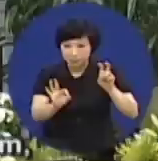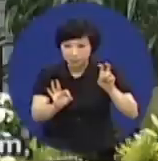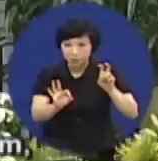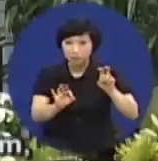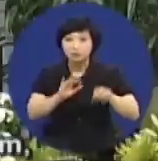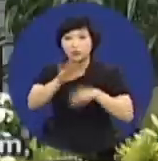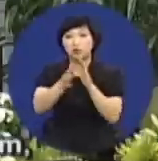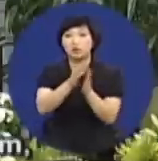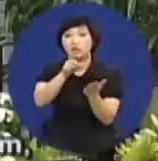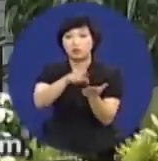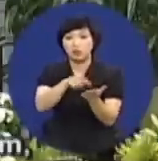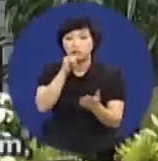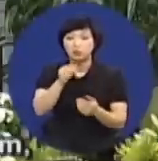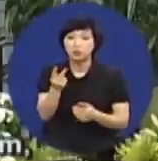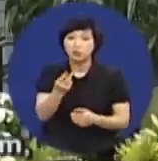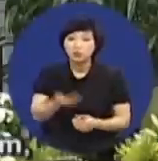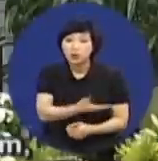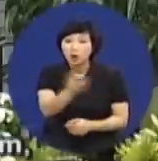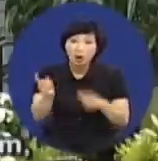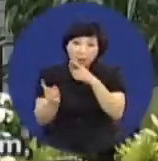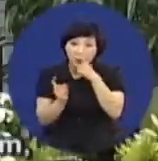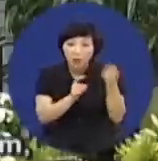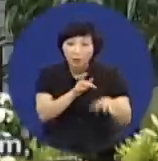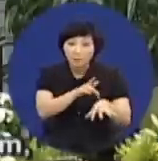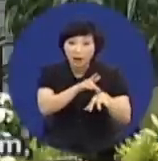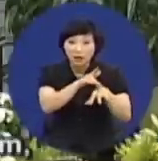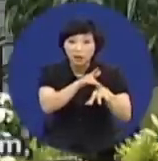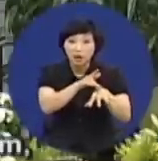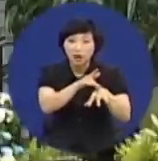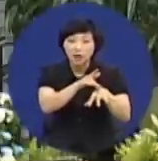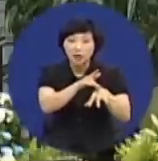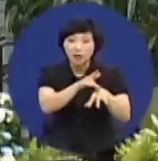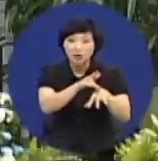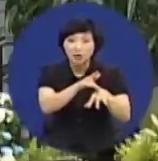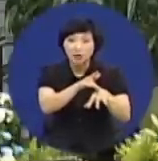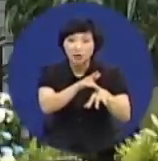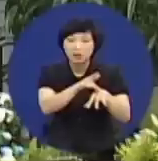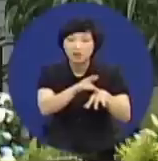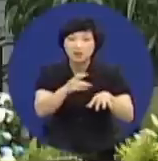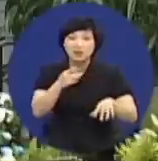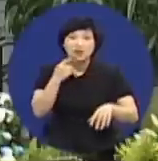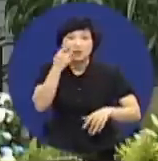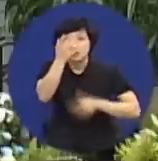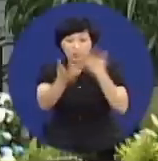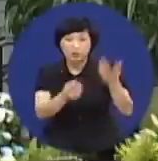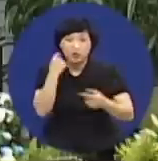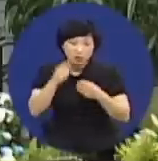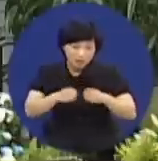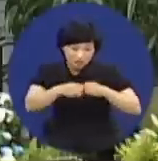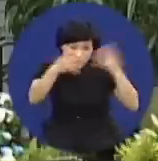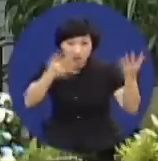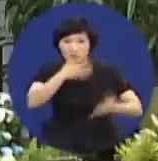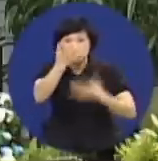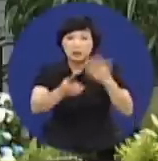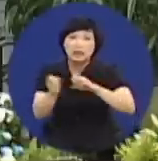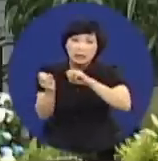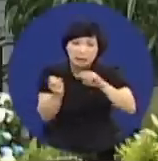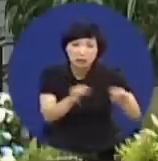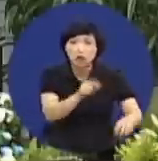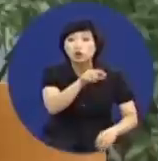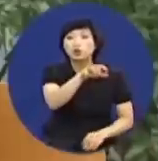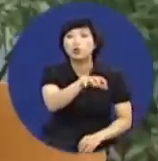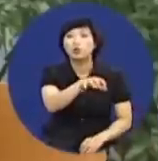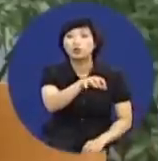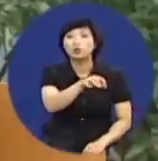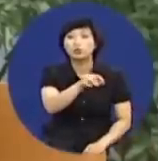録20-12、彼らを惑わした悪魔は火と硫黄との池に投げ込ま